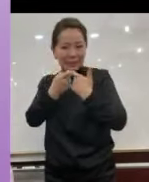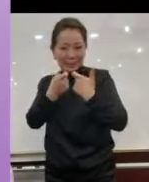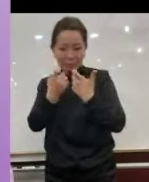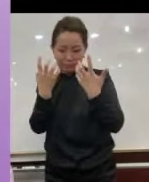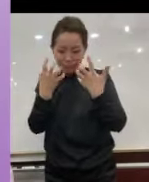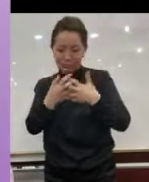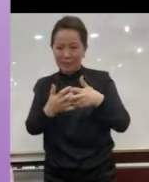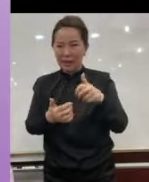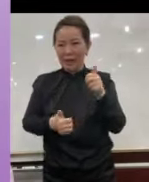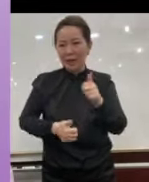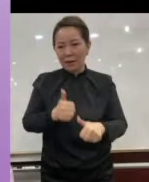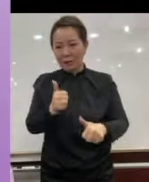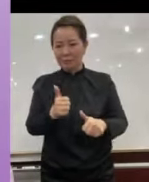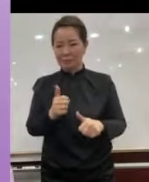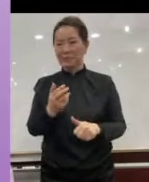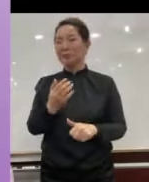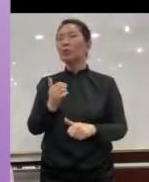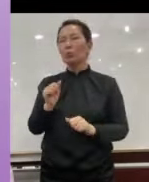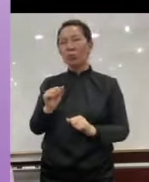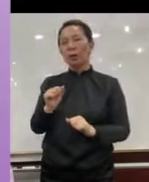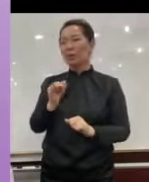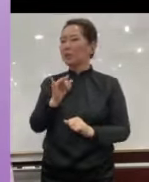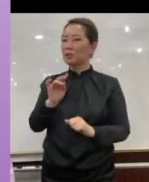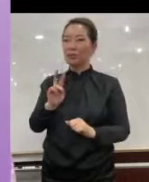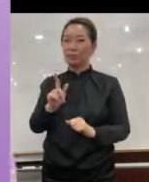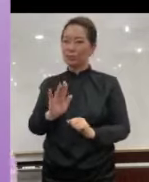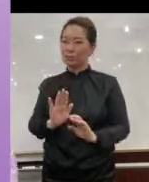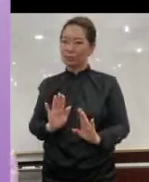амжилттай болно гэдэг гэсэн үг биш юм аа.